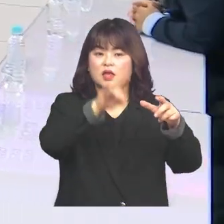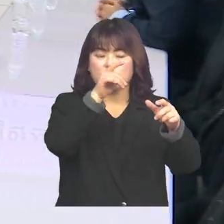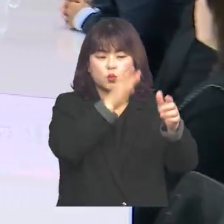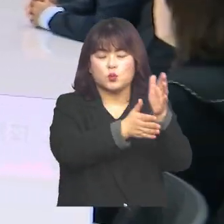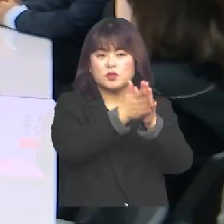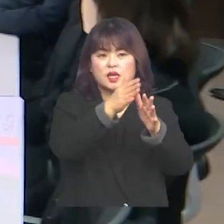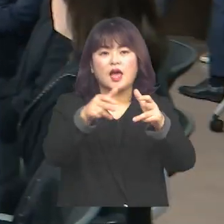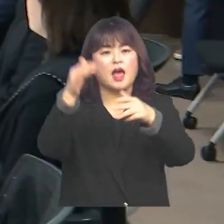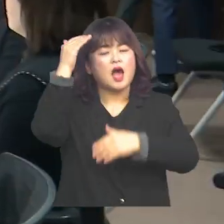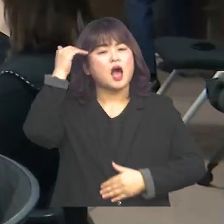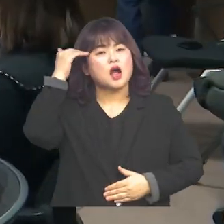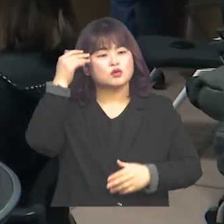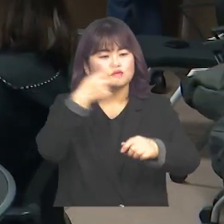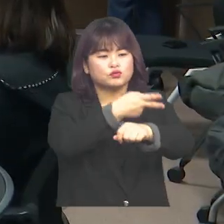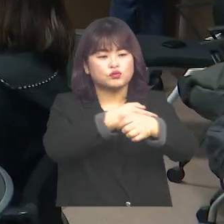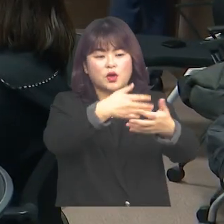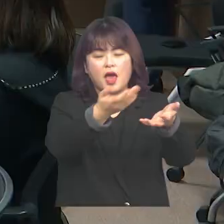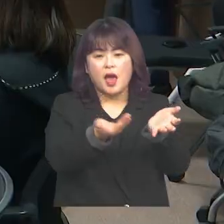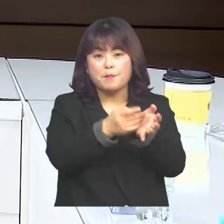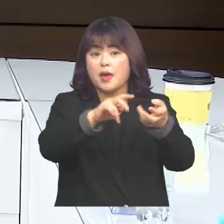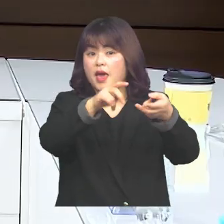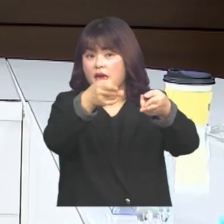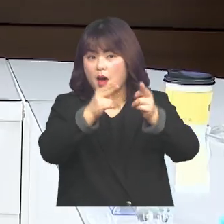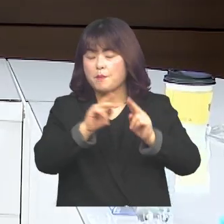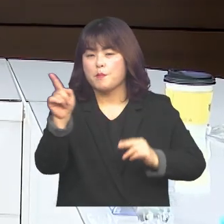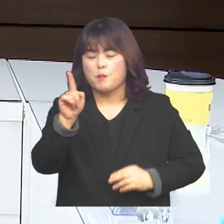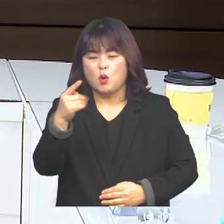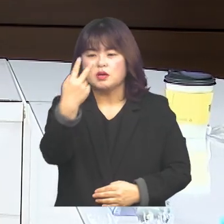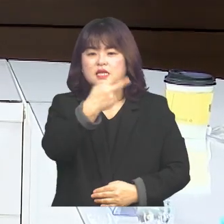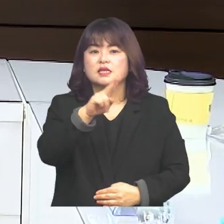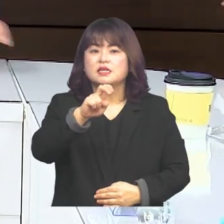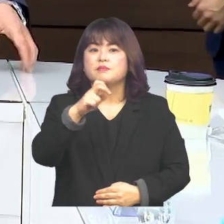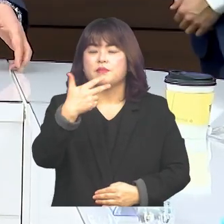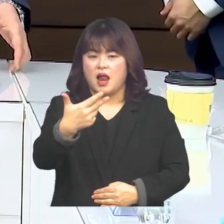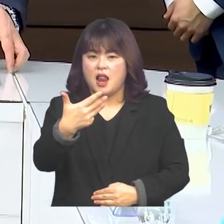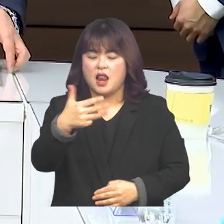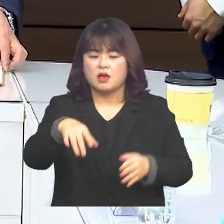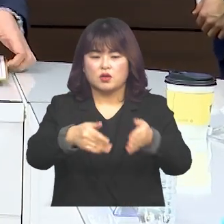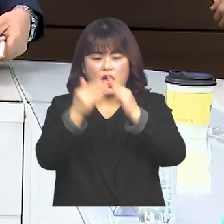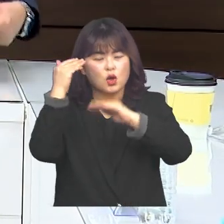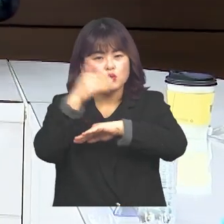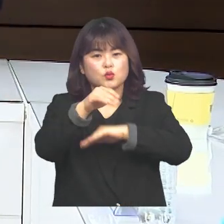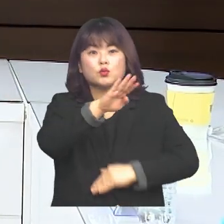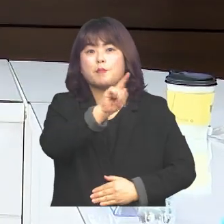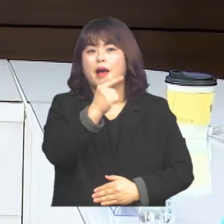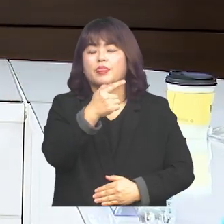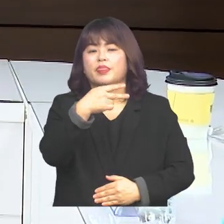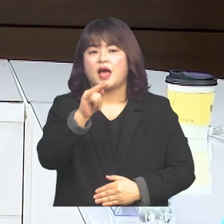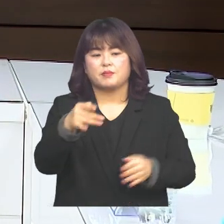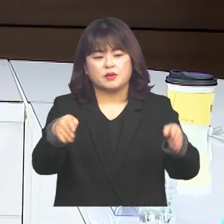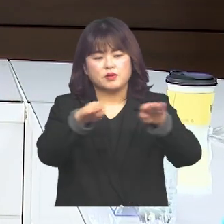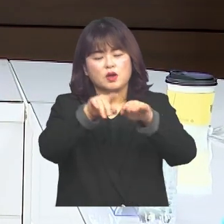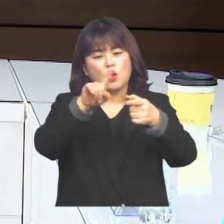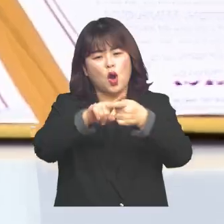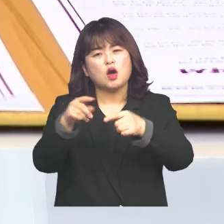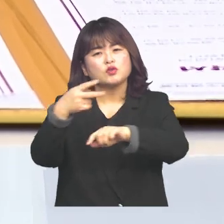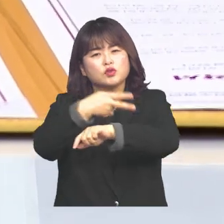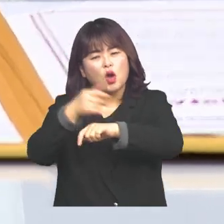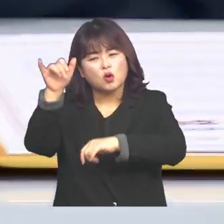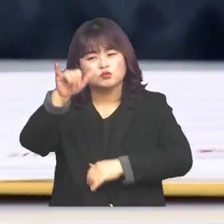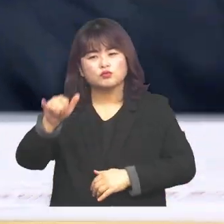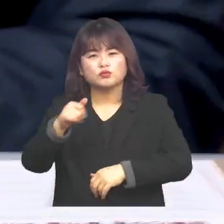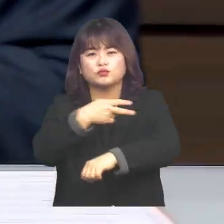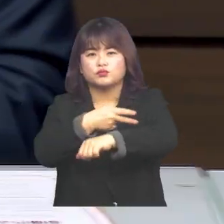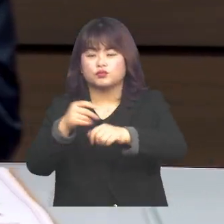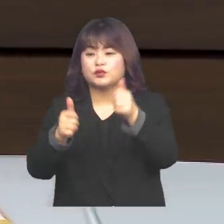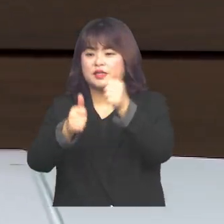앞서 시는 대한장애인 수영연맹과 협약을 맺고 2028년 준공 예정인 반다비 체육센터에서 전국